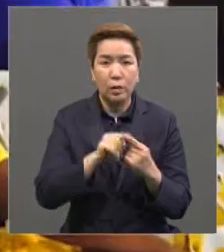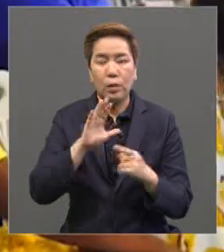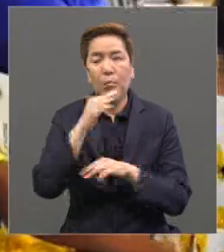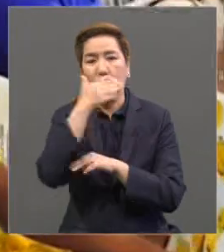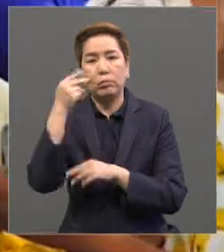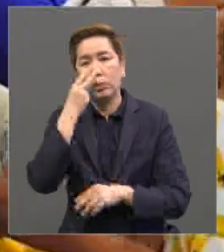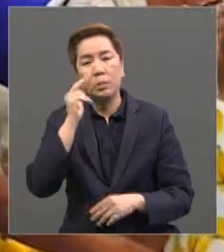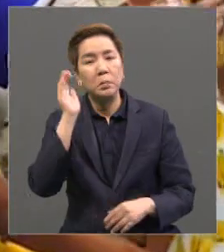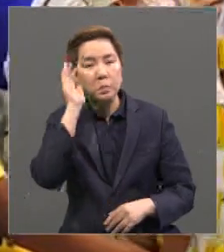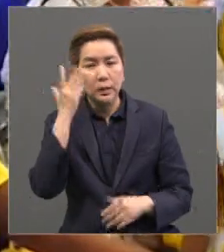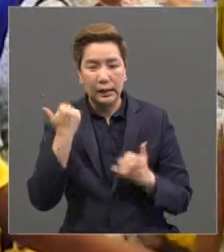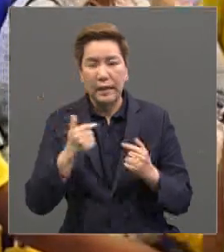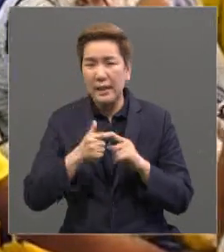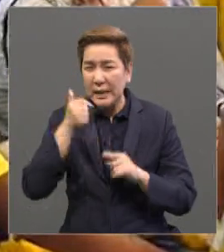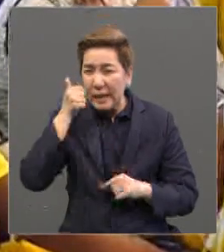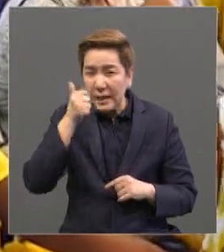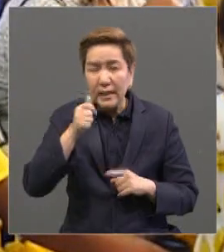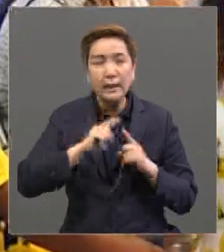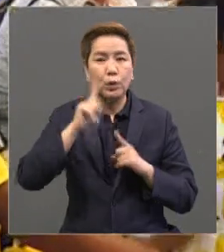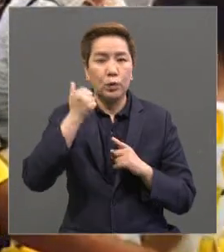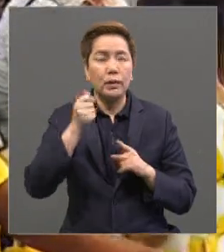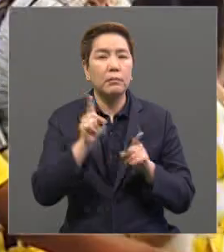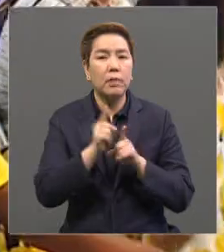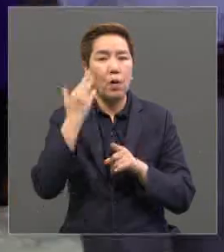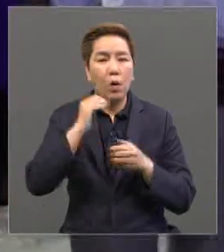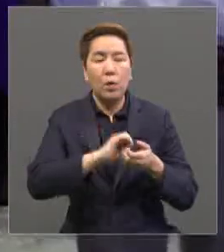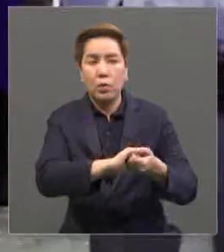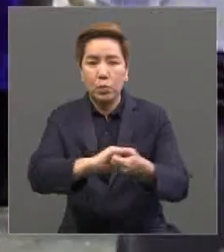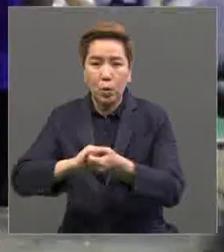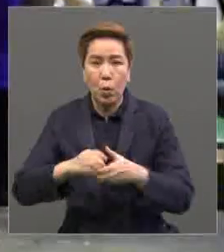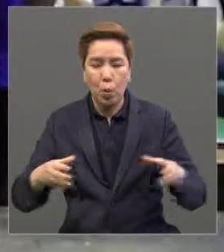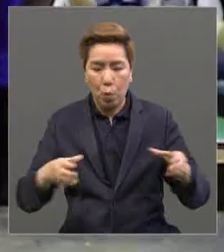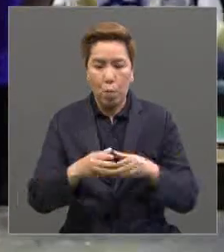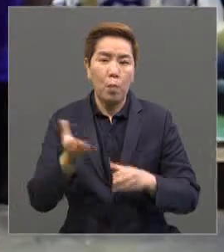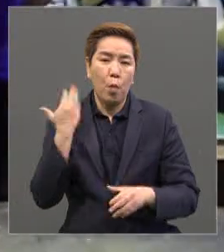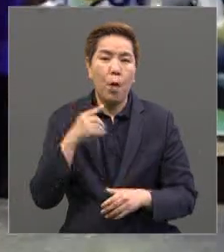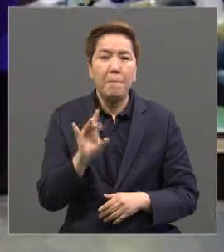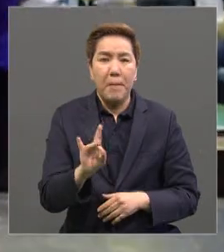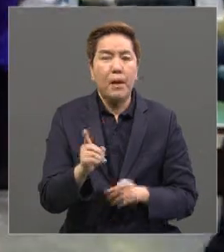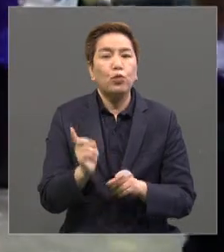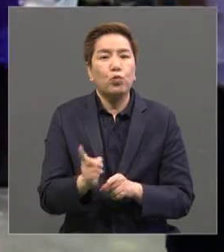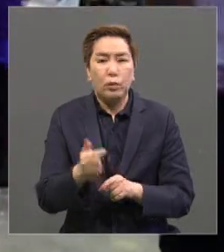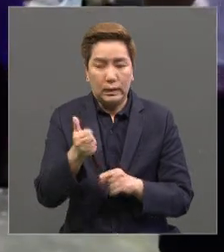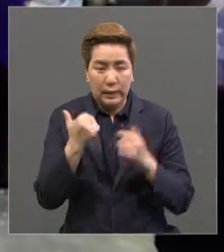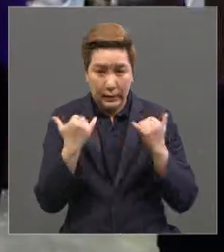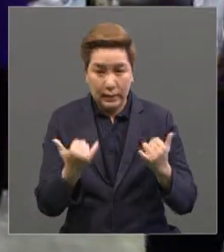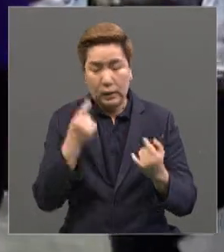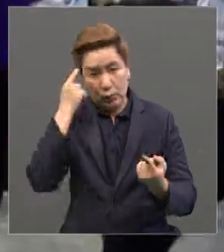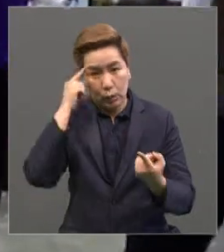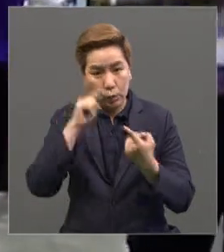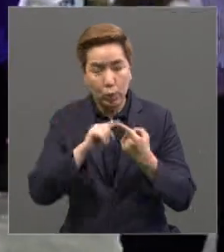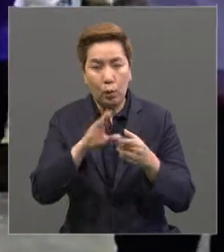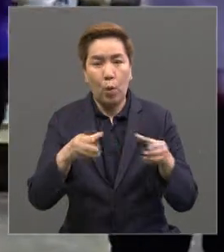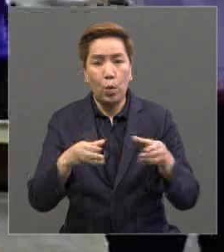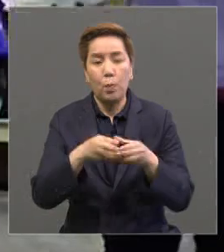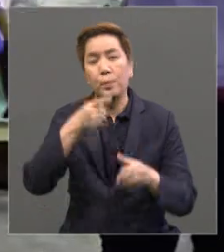ต่อนานาชาติทางที่ดีที่สุดนะฮะเขาบอกว่ากลับมาจับมือกับ 8พรรคร่วมตามเดิมครับส่วนจุดมุ่ง